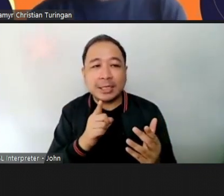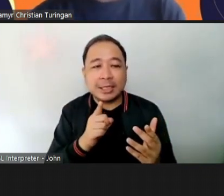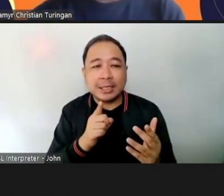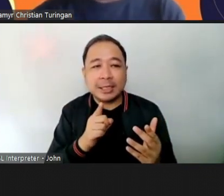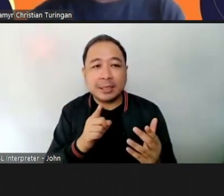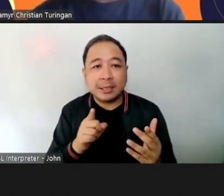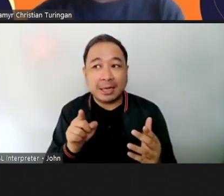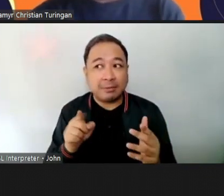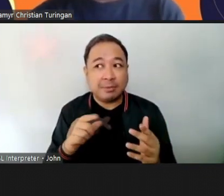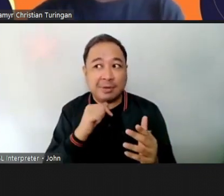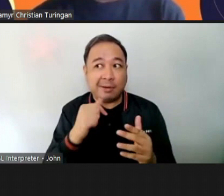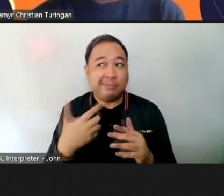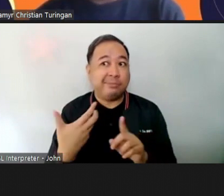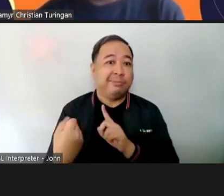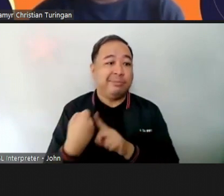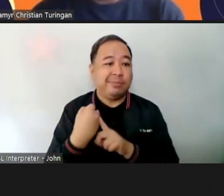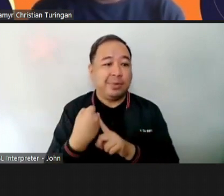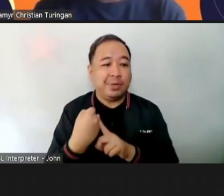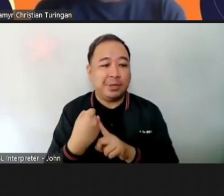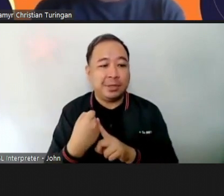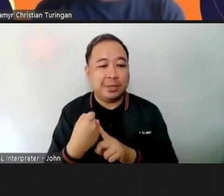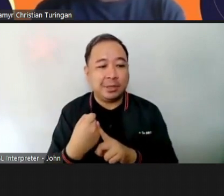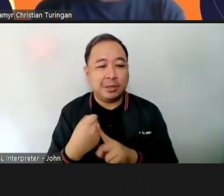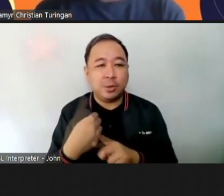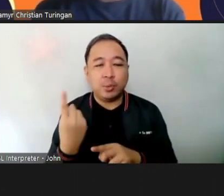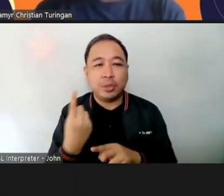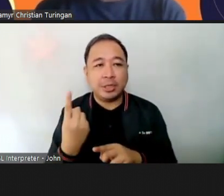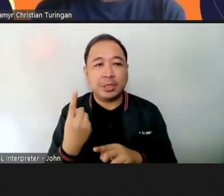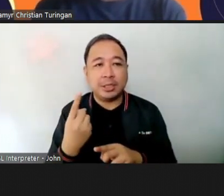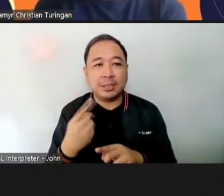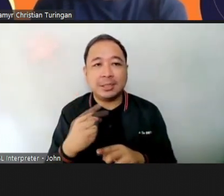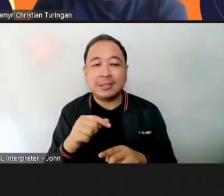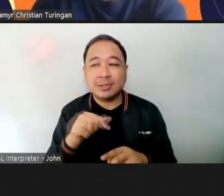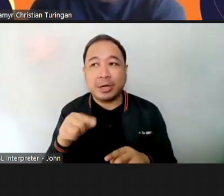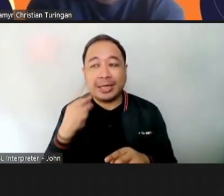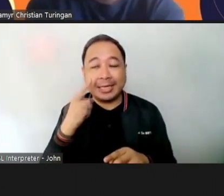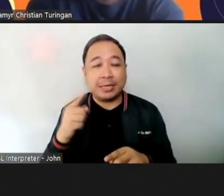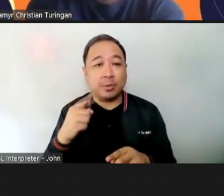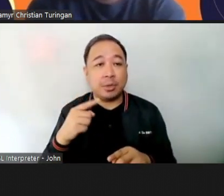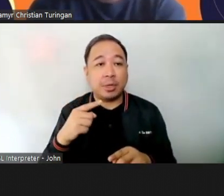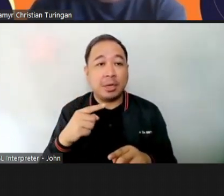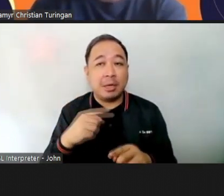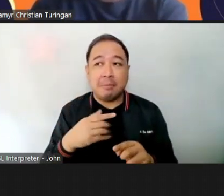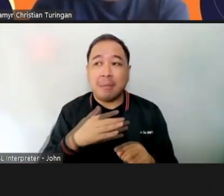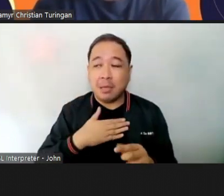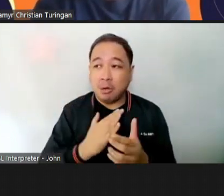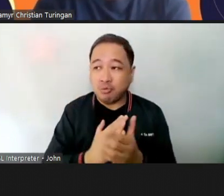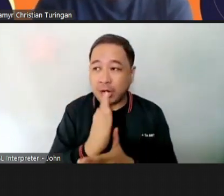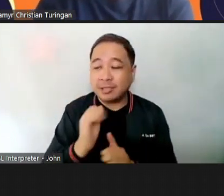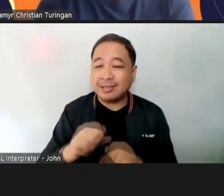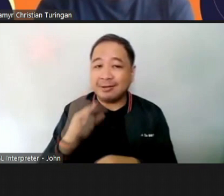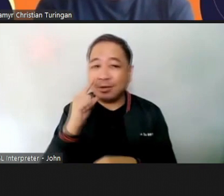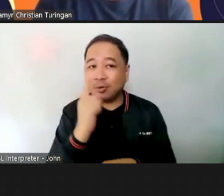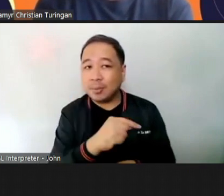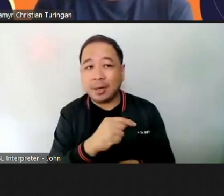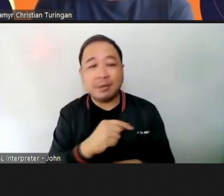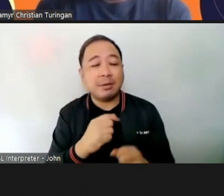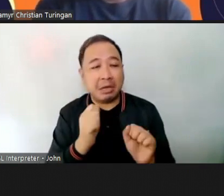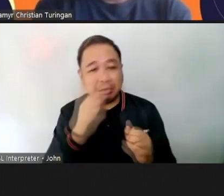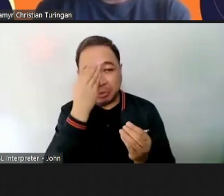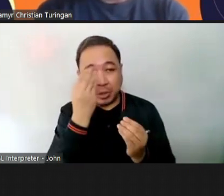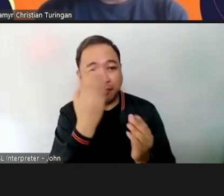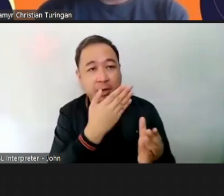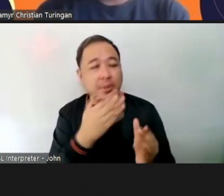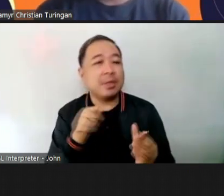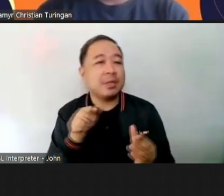na maganda sa akin, natatapakan na yung karapatan ko. So may batas na pumoprotekta dito sa akin. So karapatan ko din na magsumbong at mag-report. At doon na po